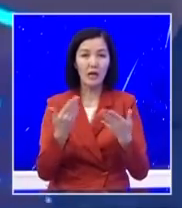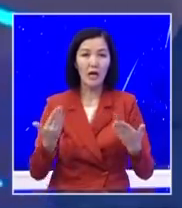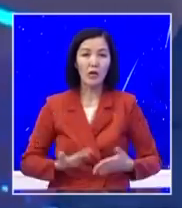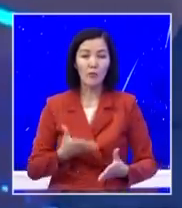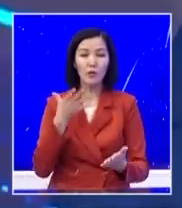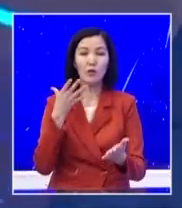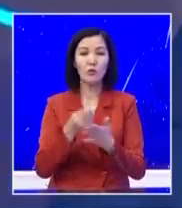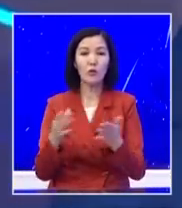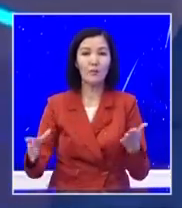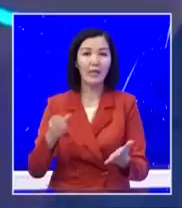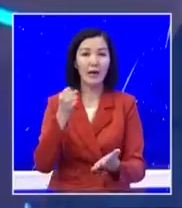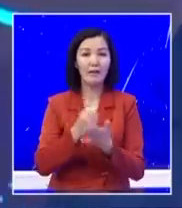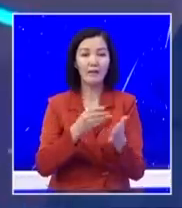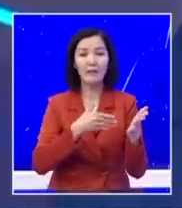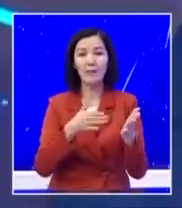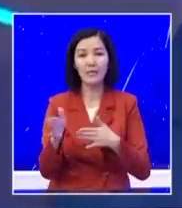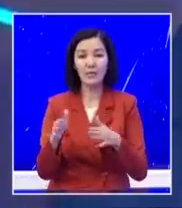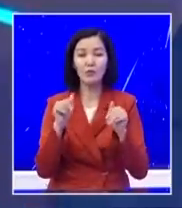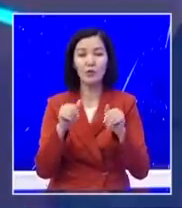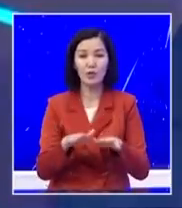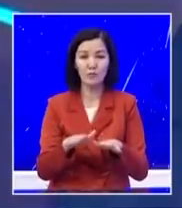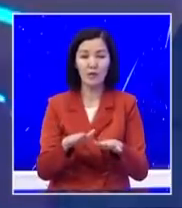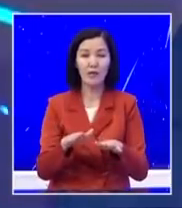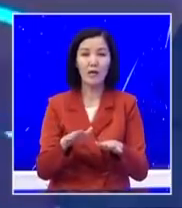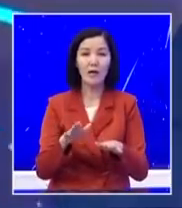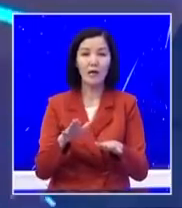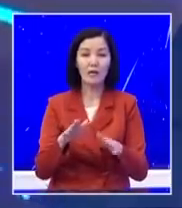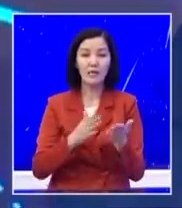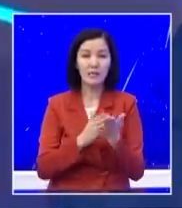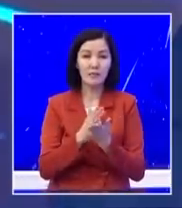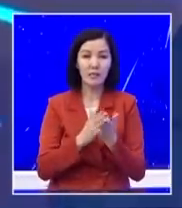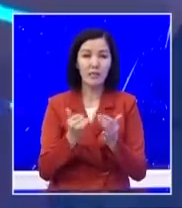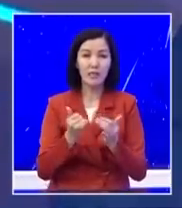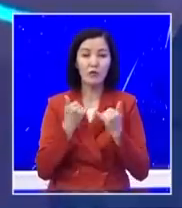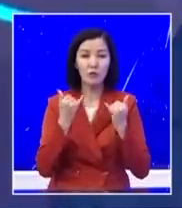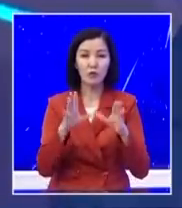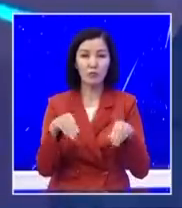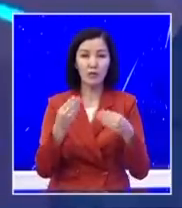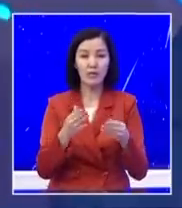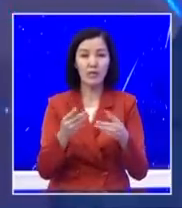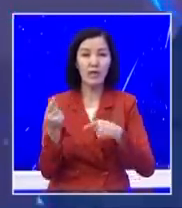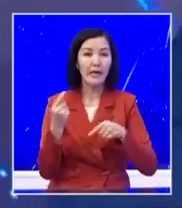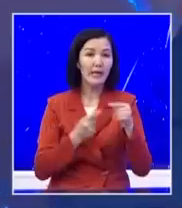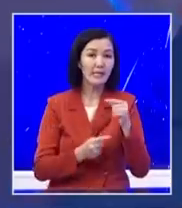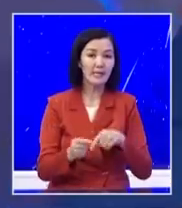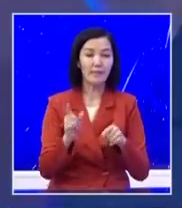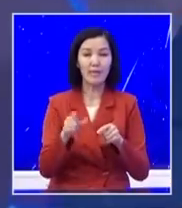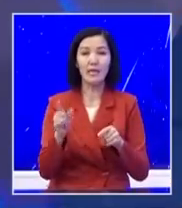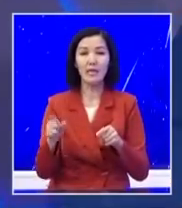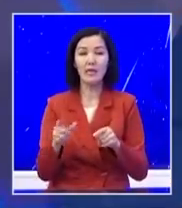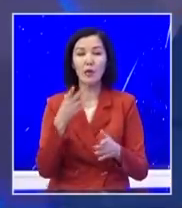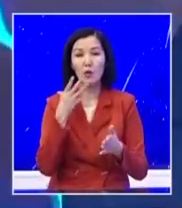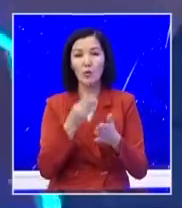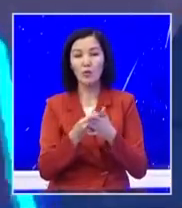төлем тағайындаудан бас тарту туралы шешім қабылданған қызметкерлер үшін беріледі. Жеке кәсіпкерлер, жеке